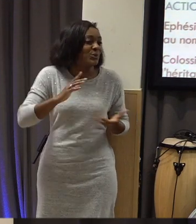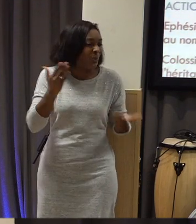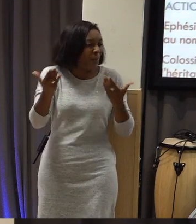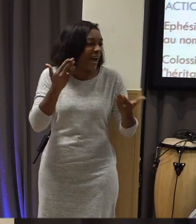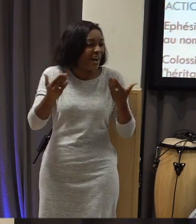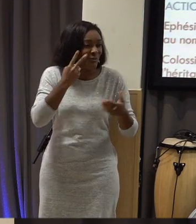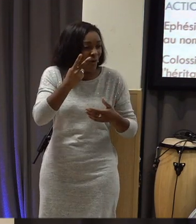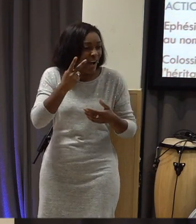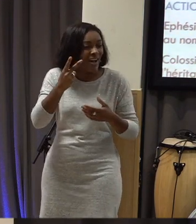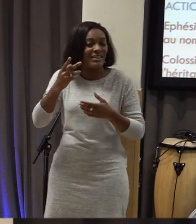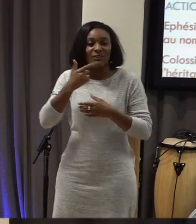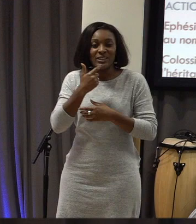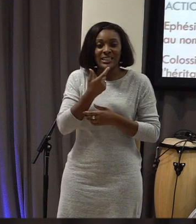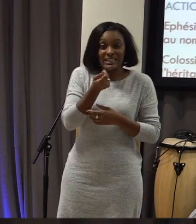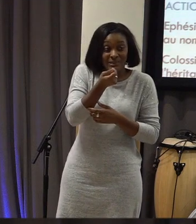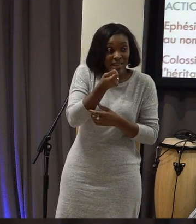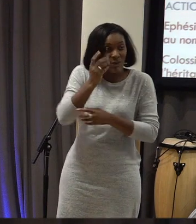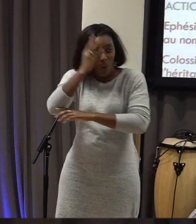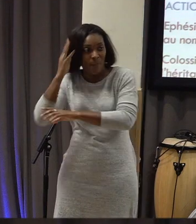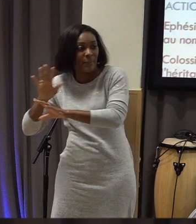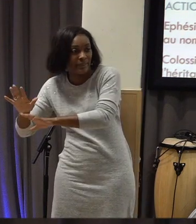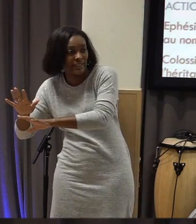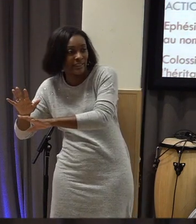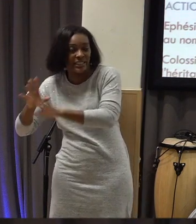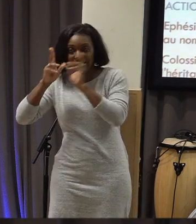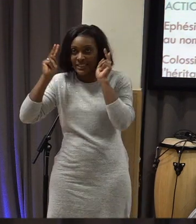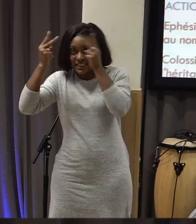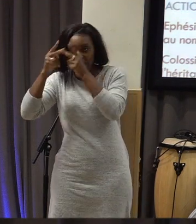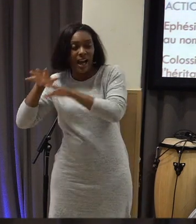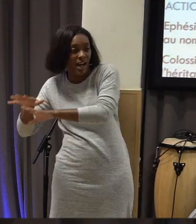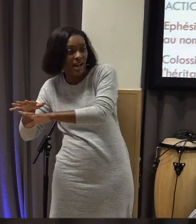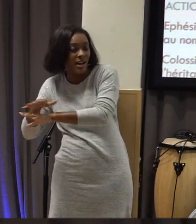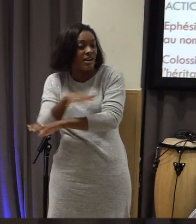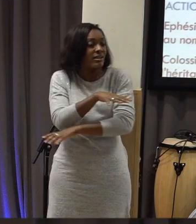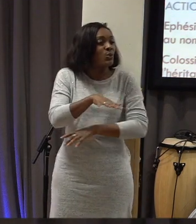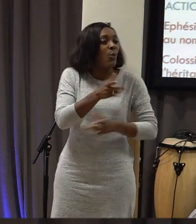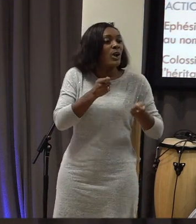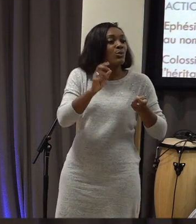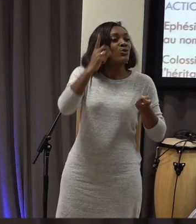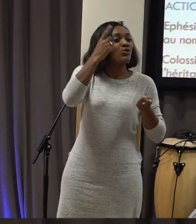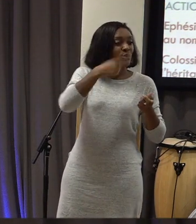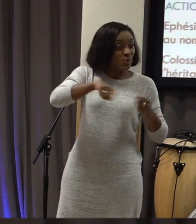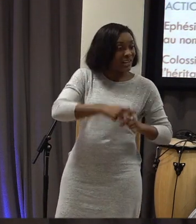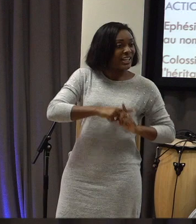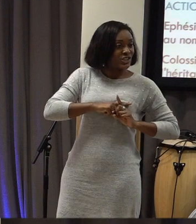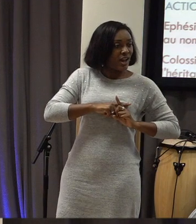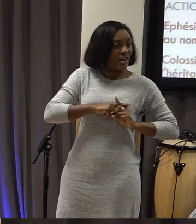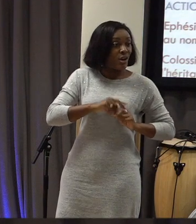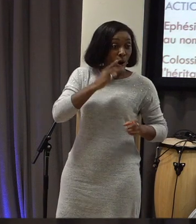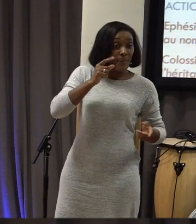Empire romain, denier, César. Royaume de Dieu, homme,